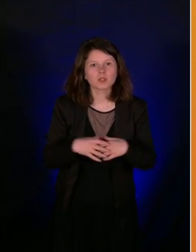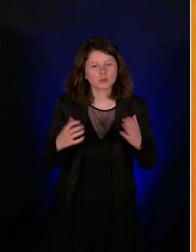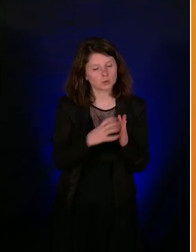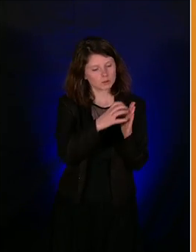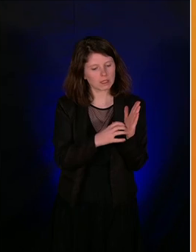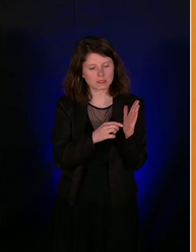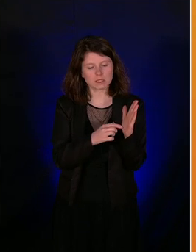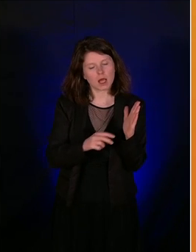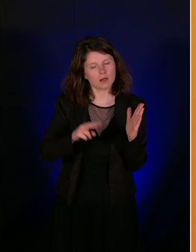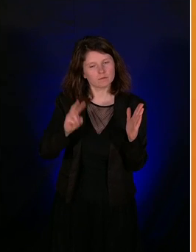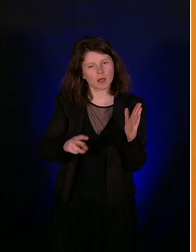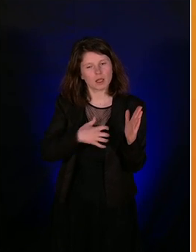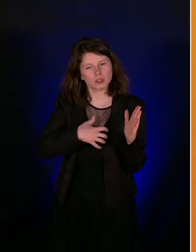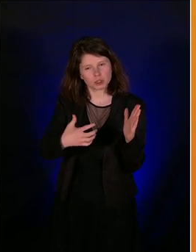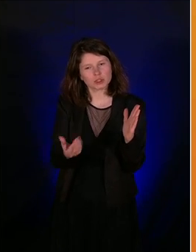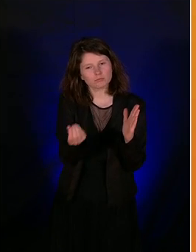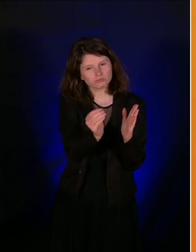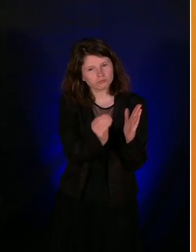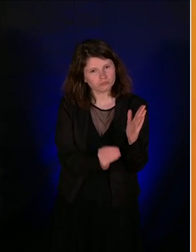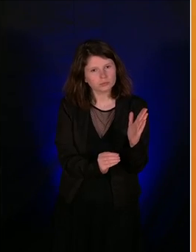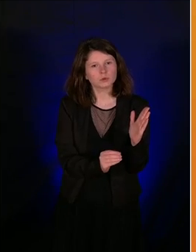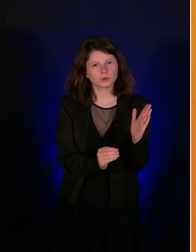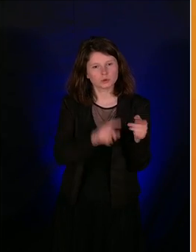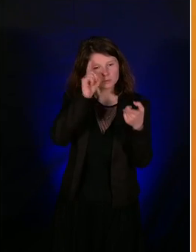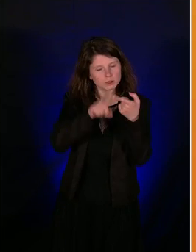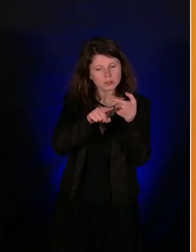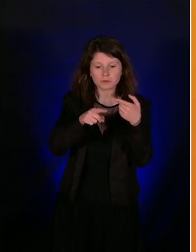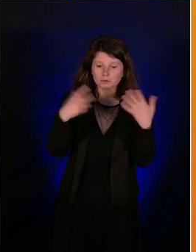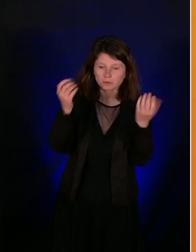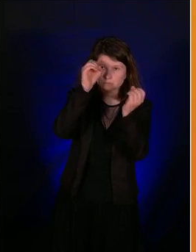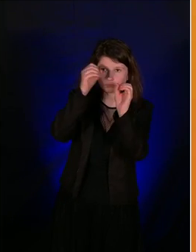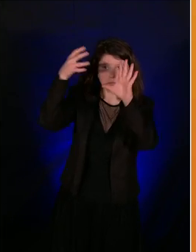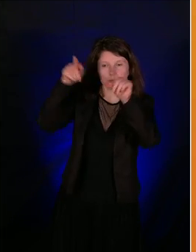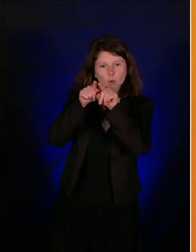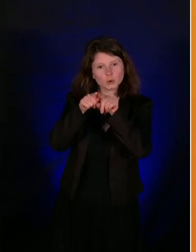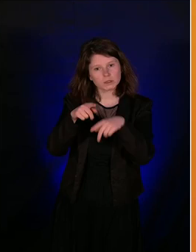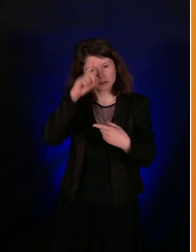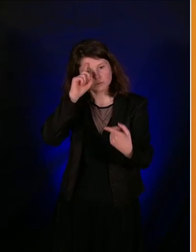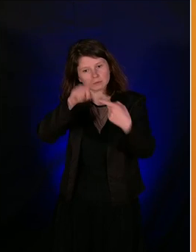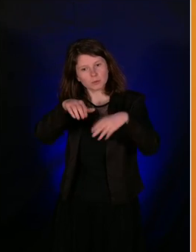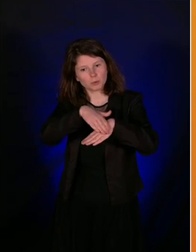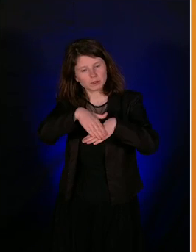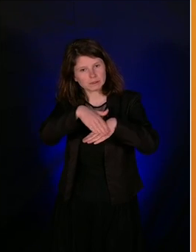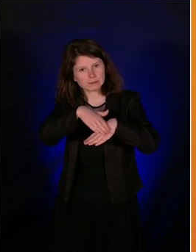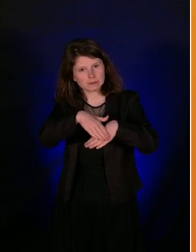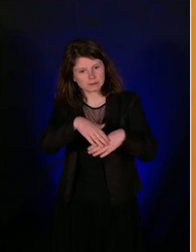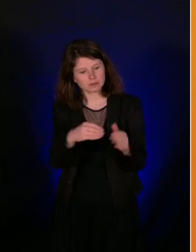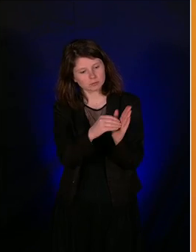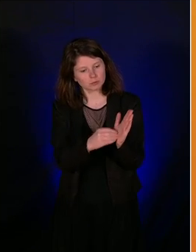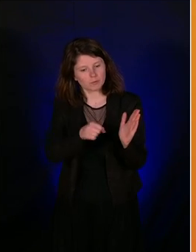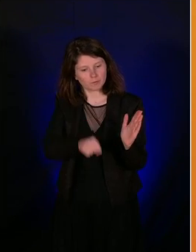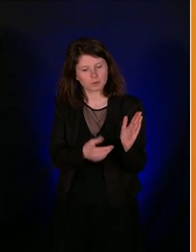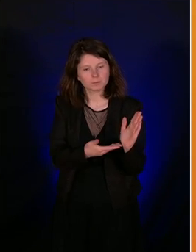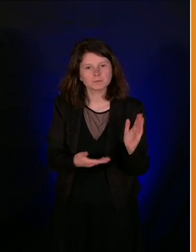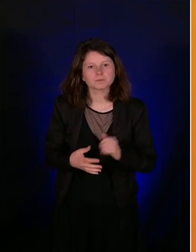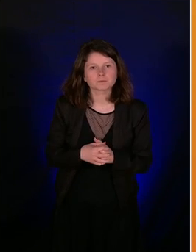enrichi afin de préciser notre état d'esprit notre visé politique les conditions qui entourent notre démarche d'ailleurs nous notons